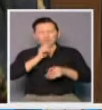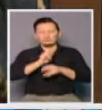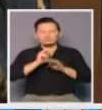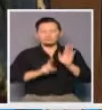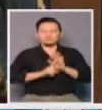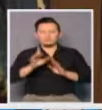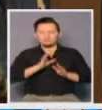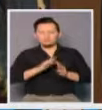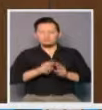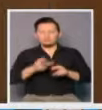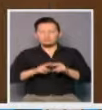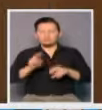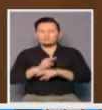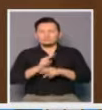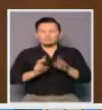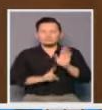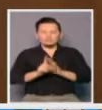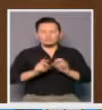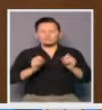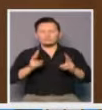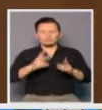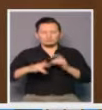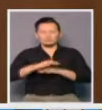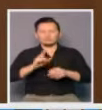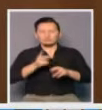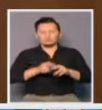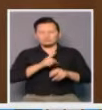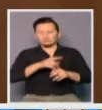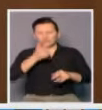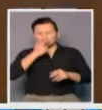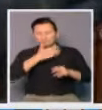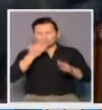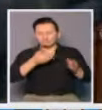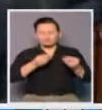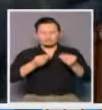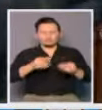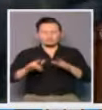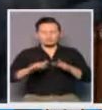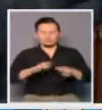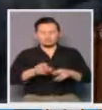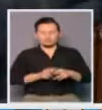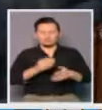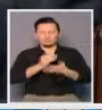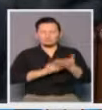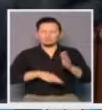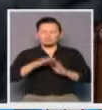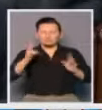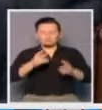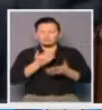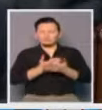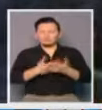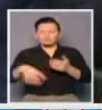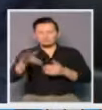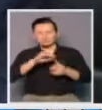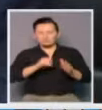подрастающего поколения. Воспитание становится опасным для общества, если оно остается под влиянием технологического прогресса. На примере